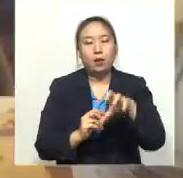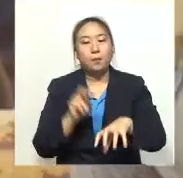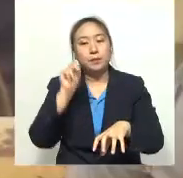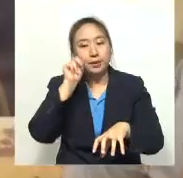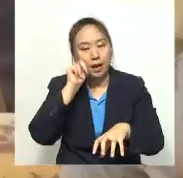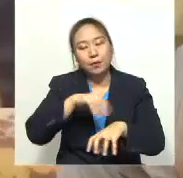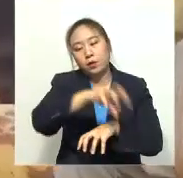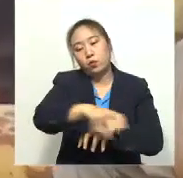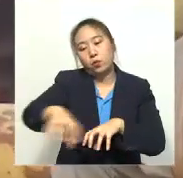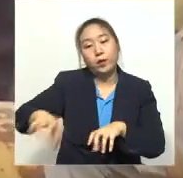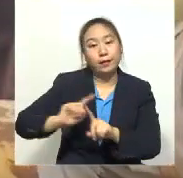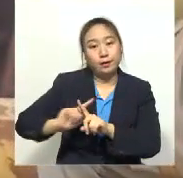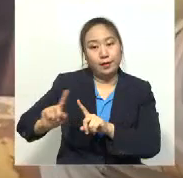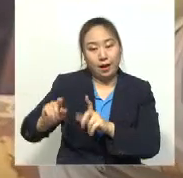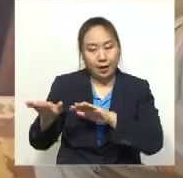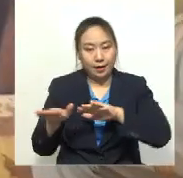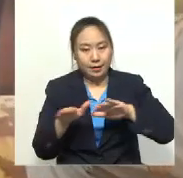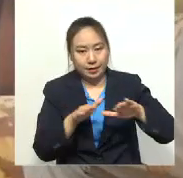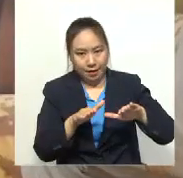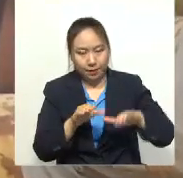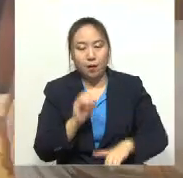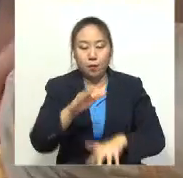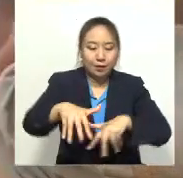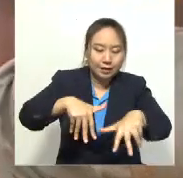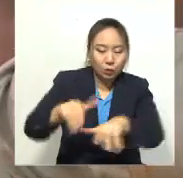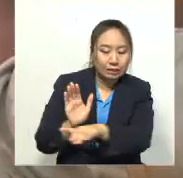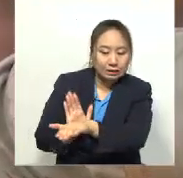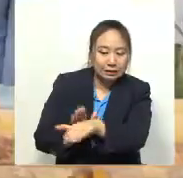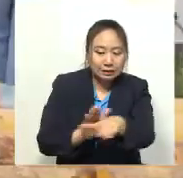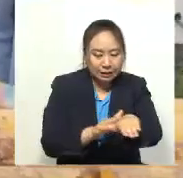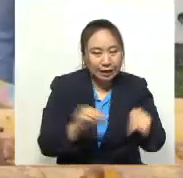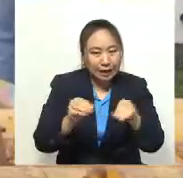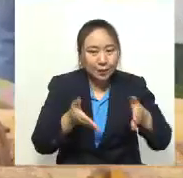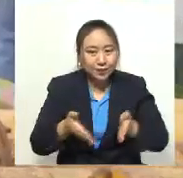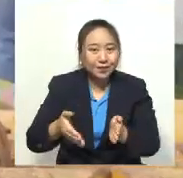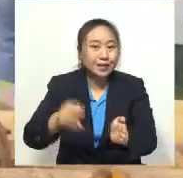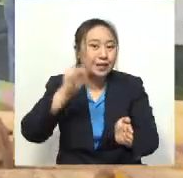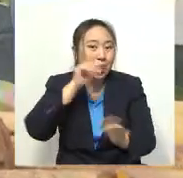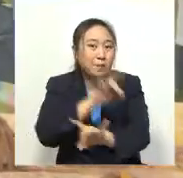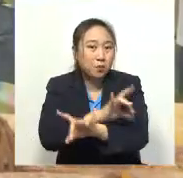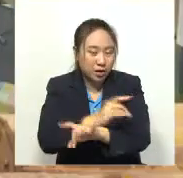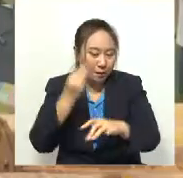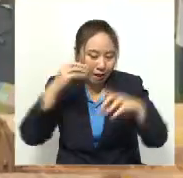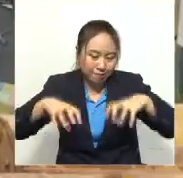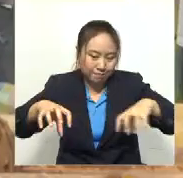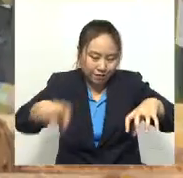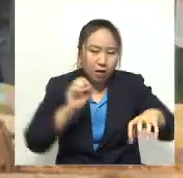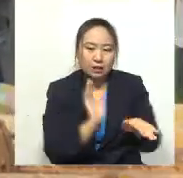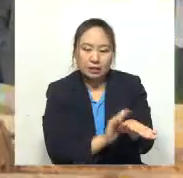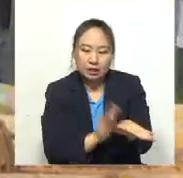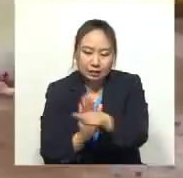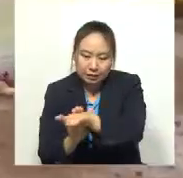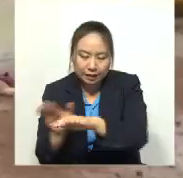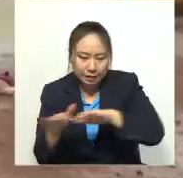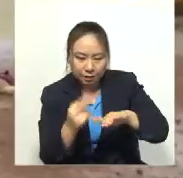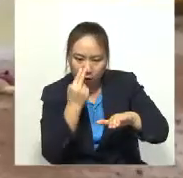านและหน่วยงานต่างๆให้เตรียมความพร้อมและแจ้งเตือนประชาชนที่อยู่บริเวณริมแม่น้ำเพชรบุรีเตรียมรับสถานการณ์และเฝ้าระวัง